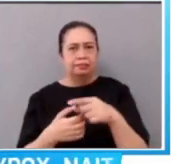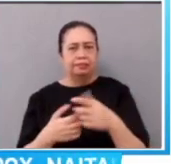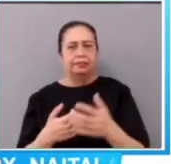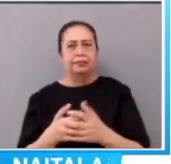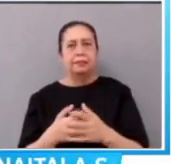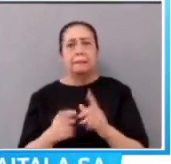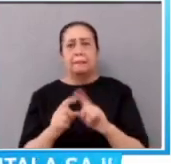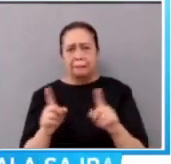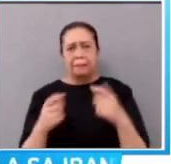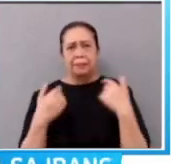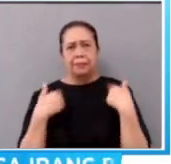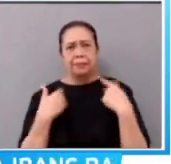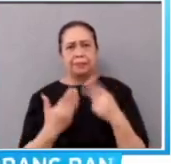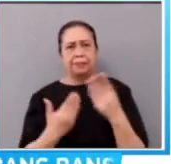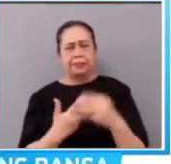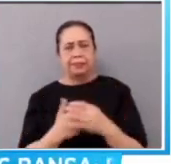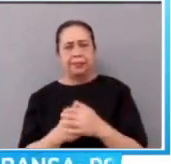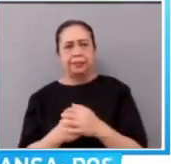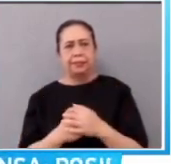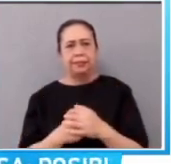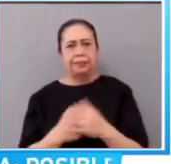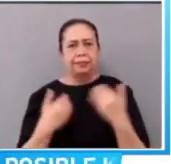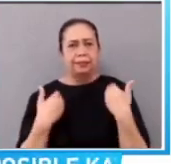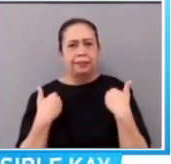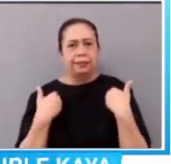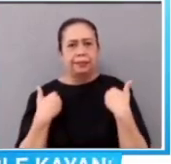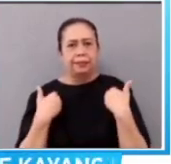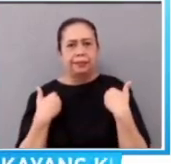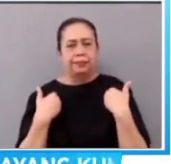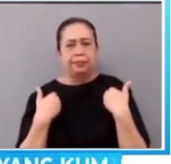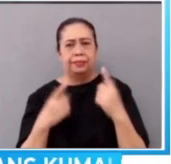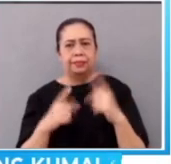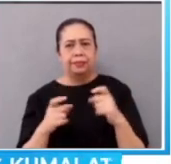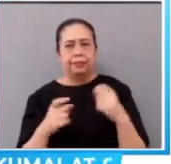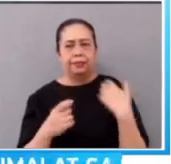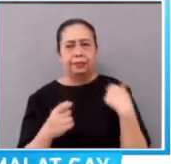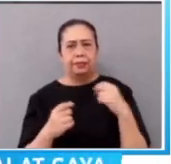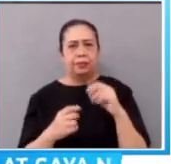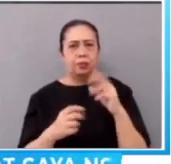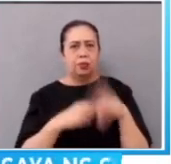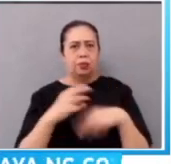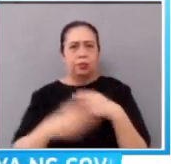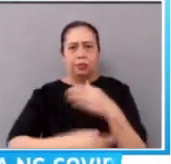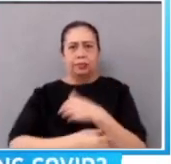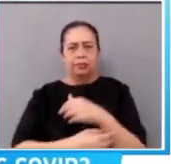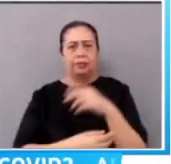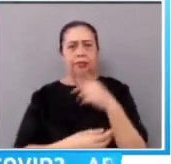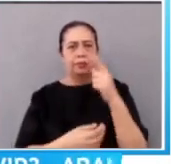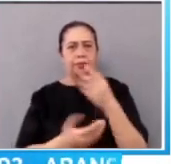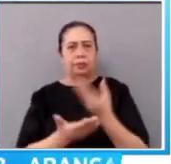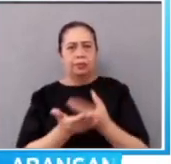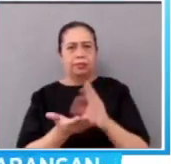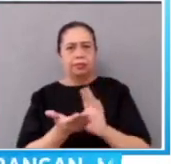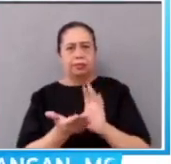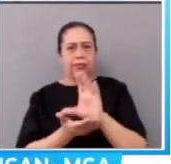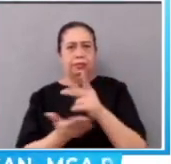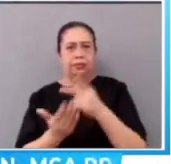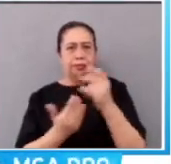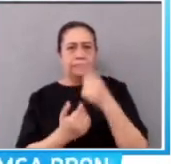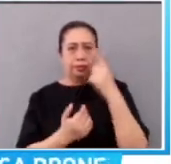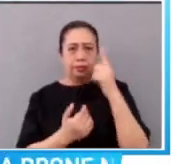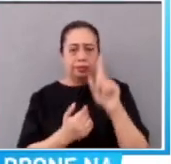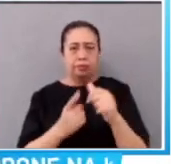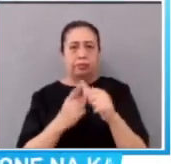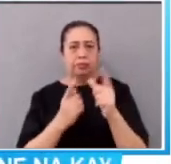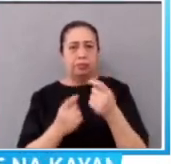naman po tayo dyan. Meron po tayong World Bank funded project. Unang-una para po alisin yung mga